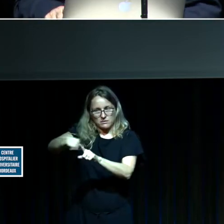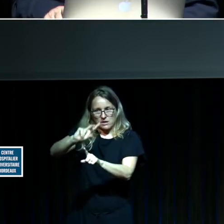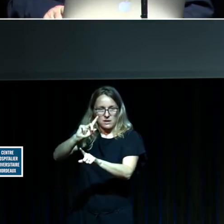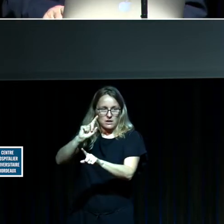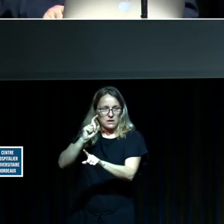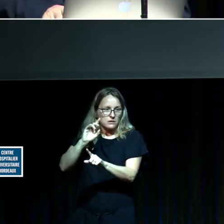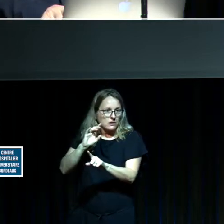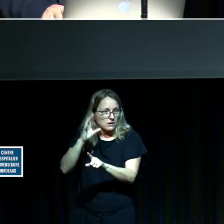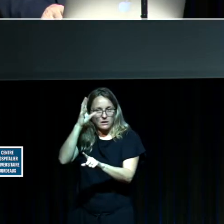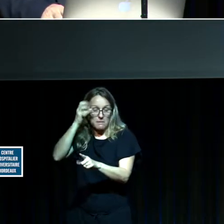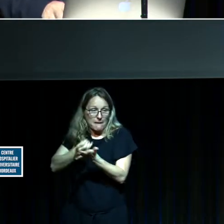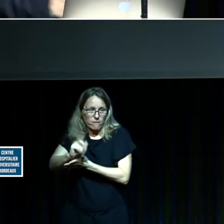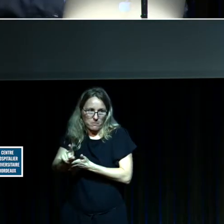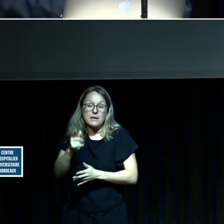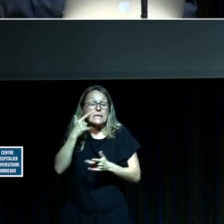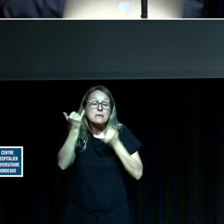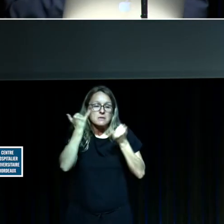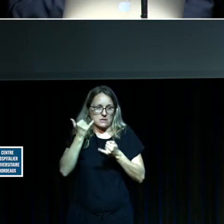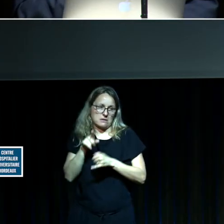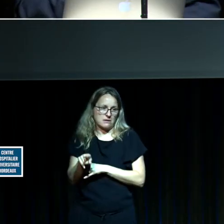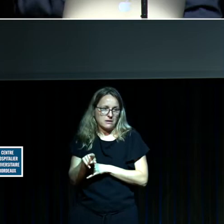Je passe.